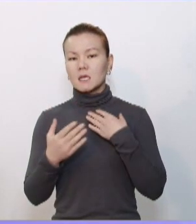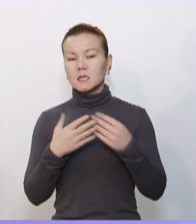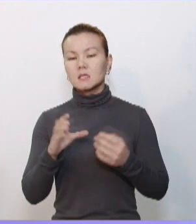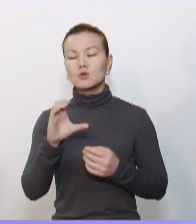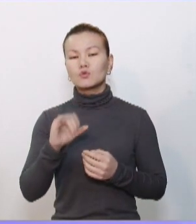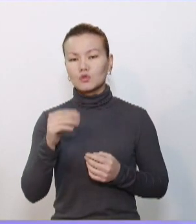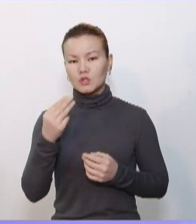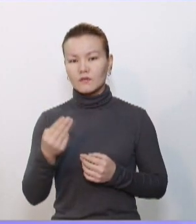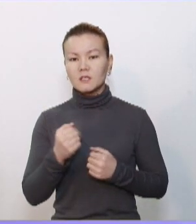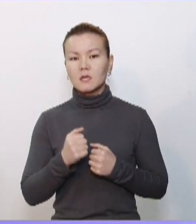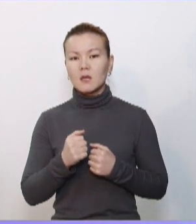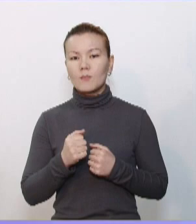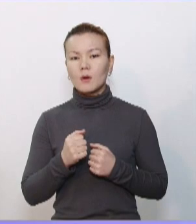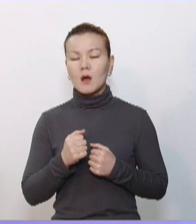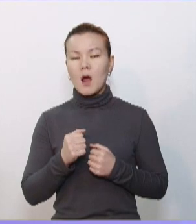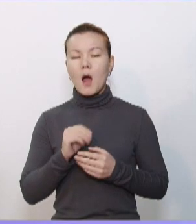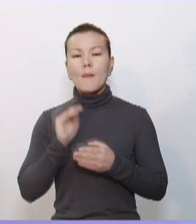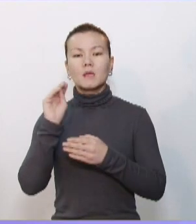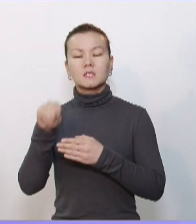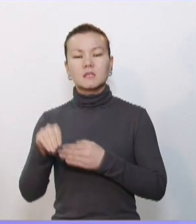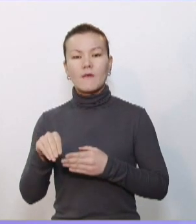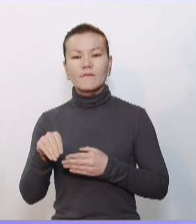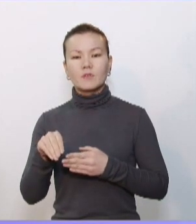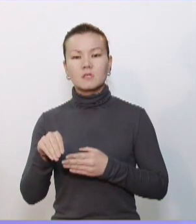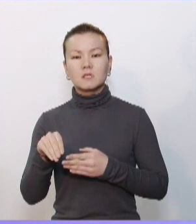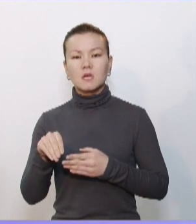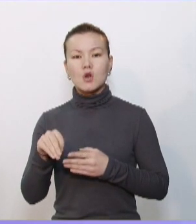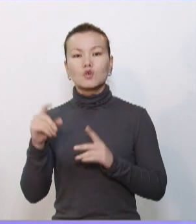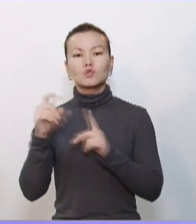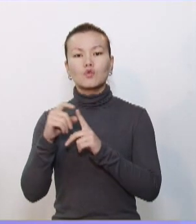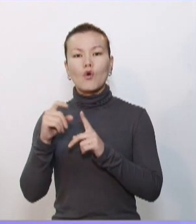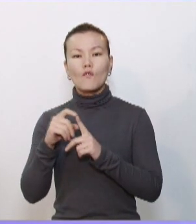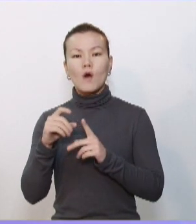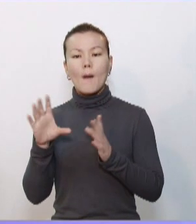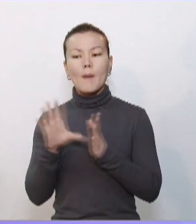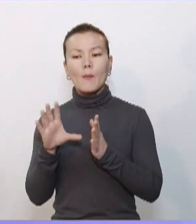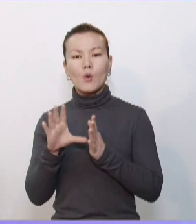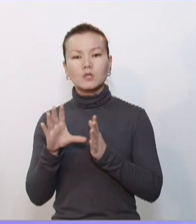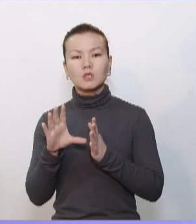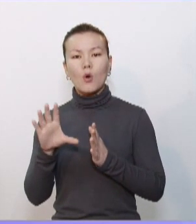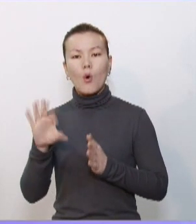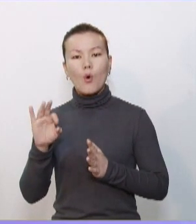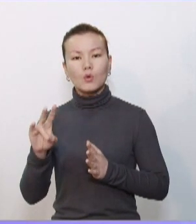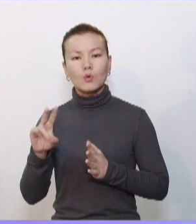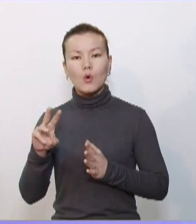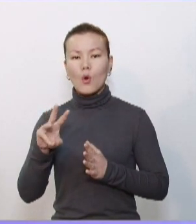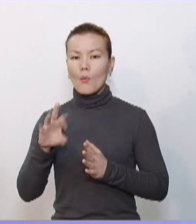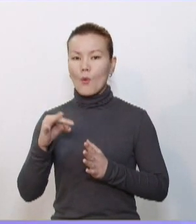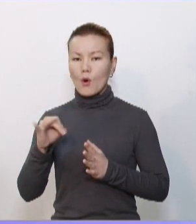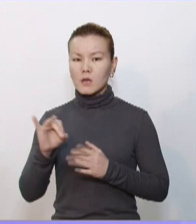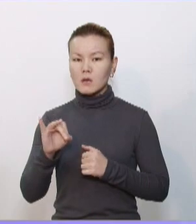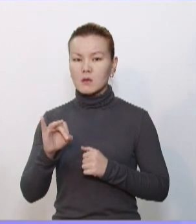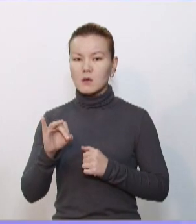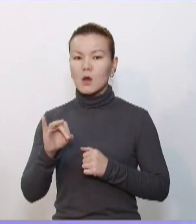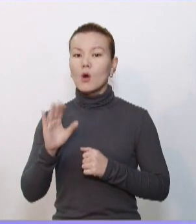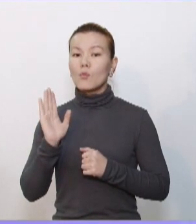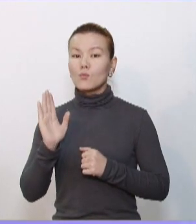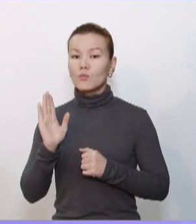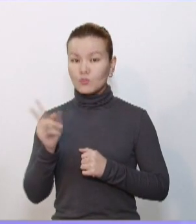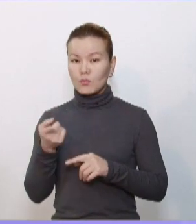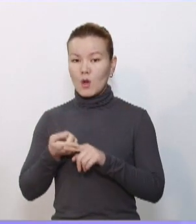к существительному подставить слово «помощник, он мой», то это